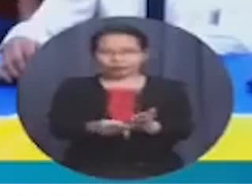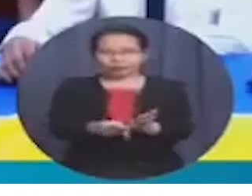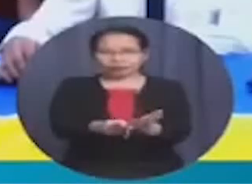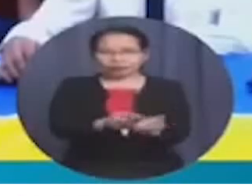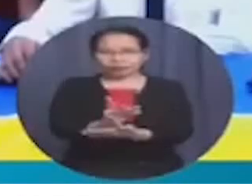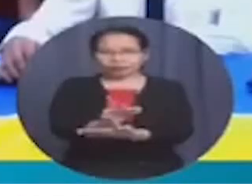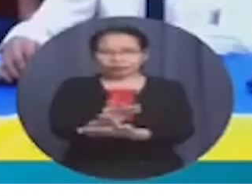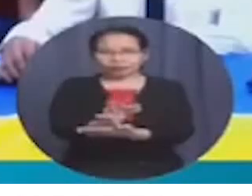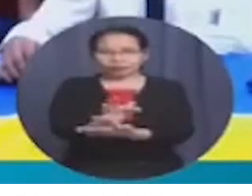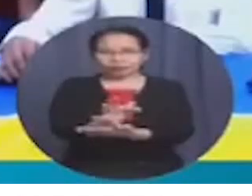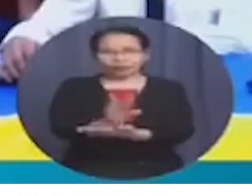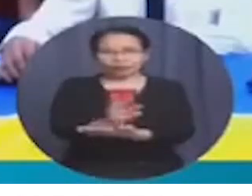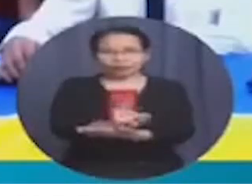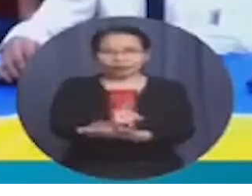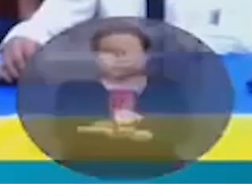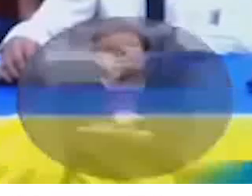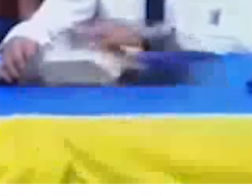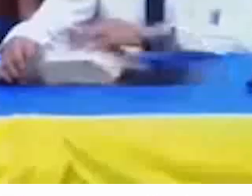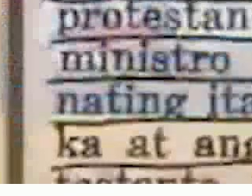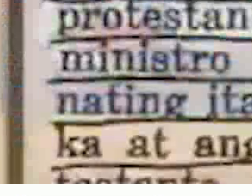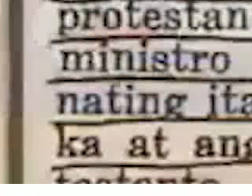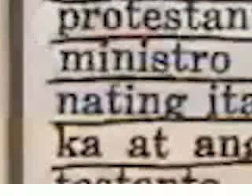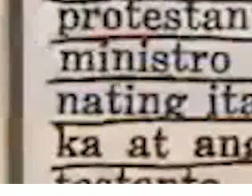1961, page 39. Ito nakasulat.